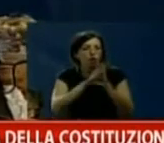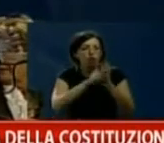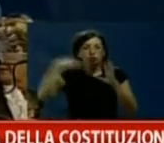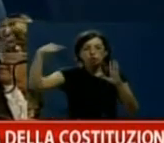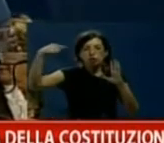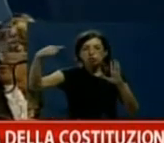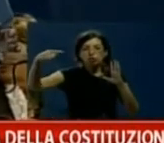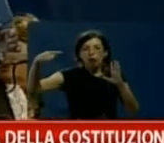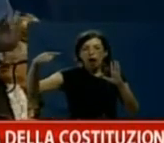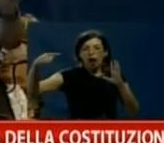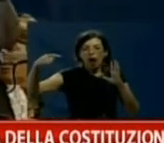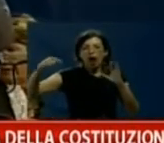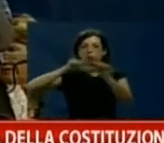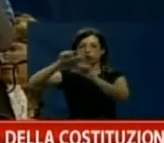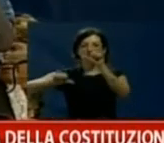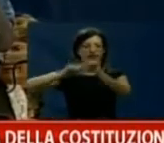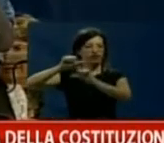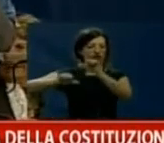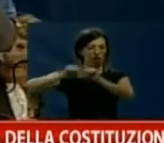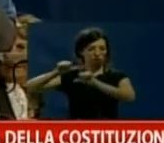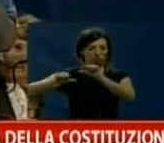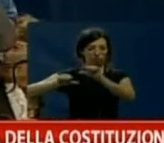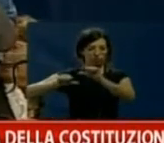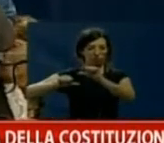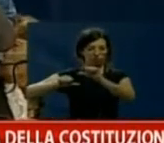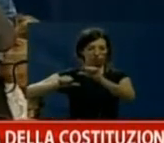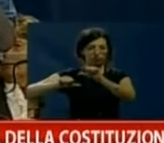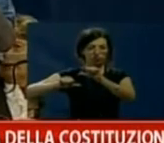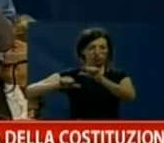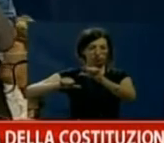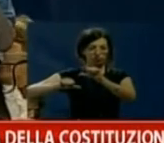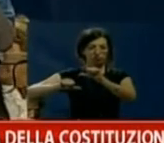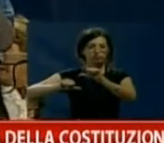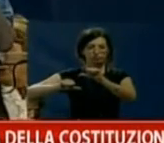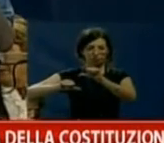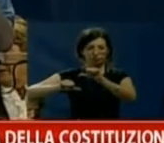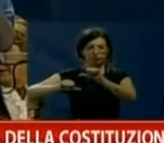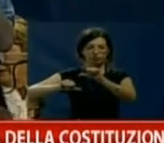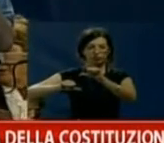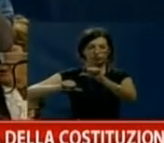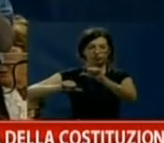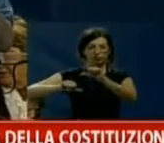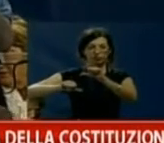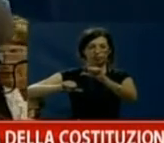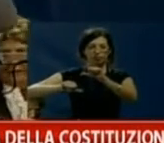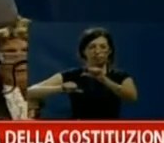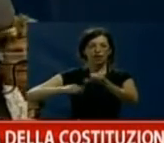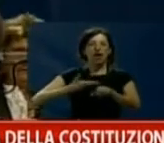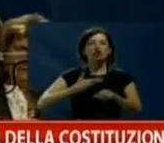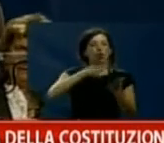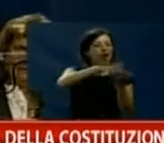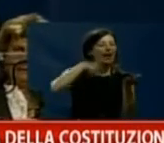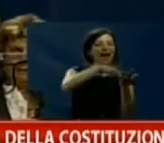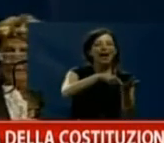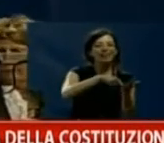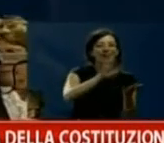dobbiamo rispettare i trattati. Ma c'è una cosa che si chiama Carta dei diritti fondamentali dell'Unione Europea, che ha lo